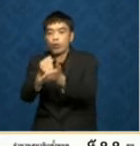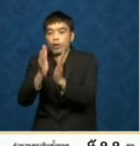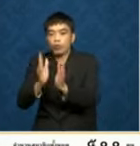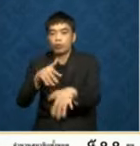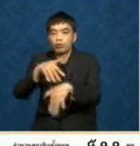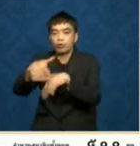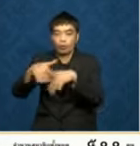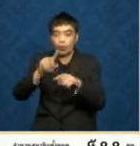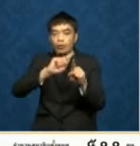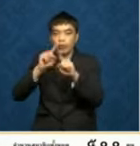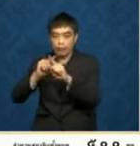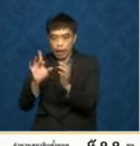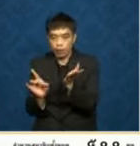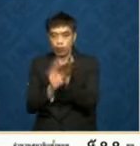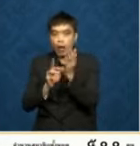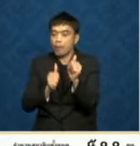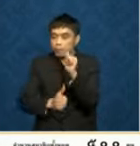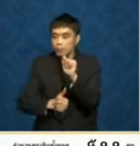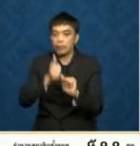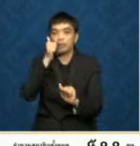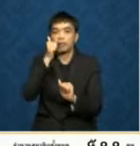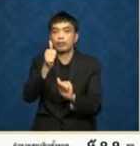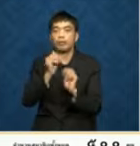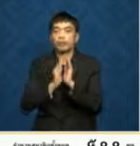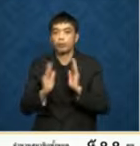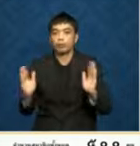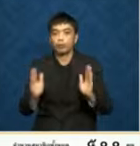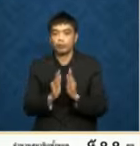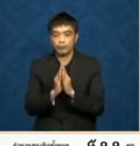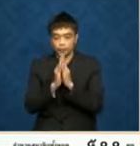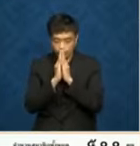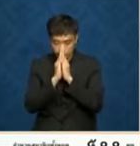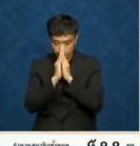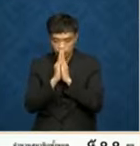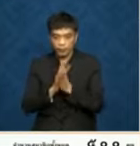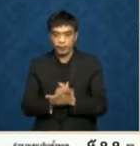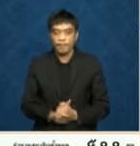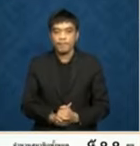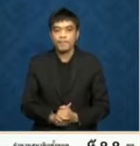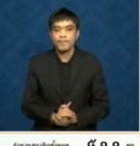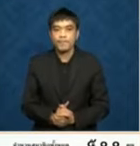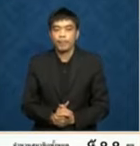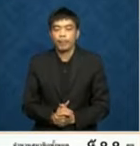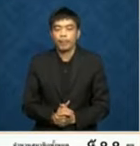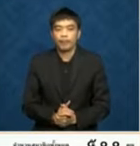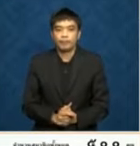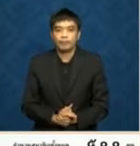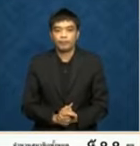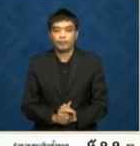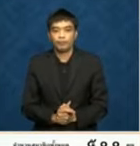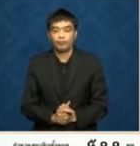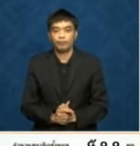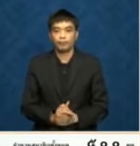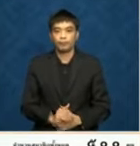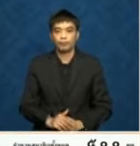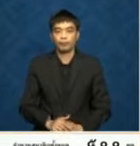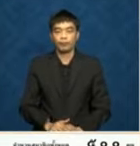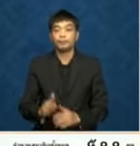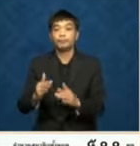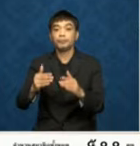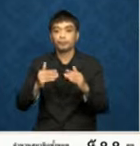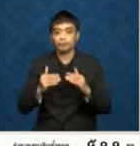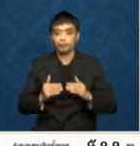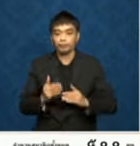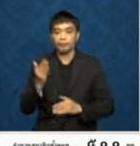ได้มีประสิธภาพมากขึนครัถ้อนนidor... ขบคุณครักับเกาไป